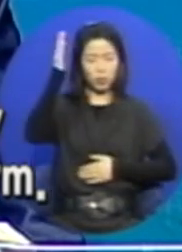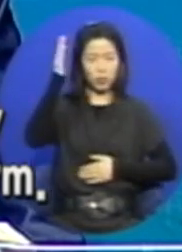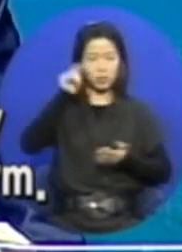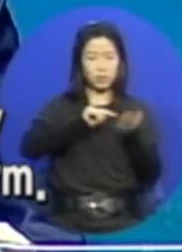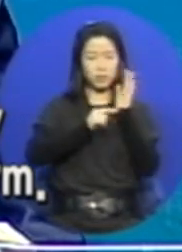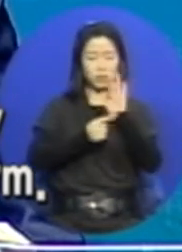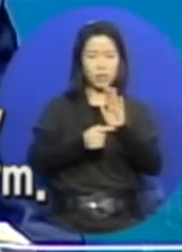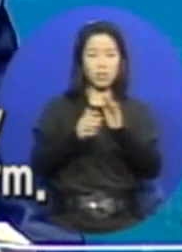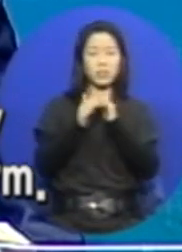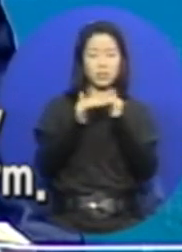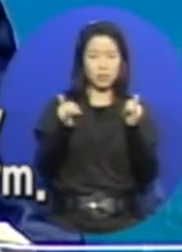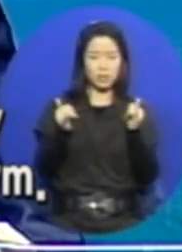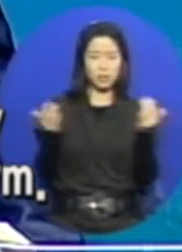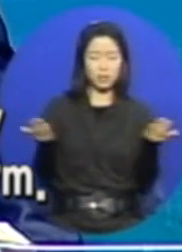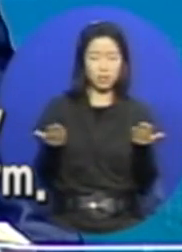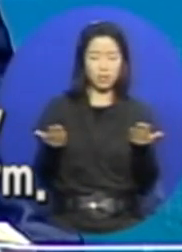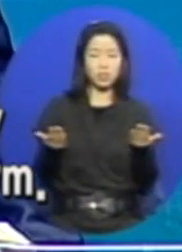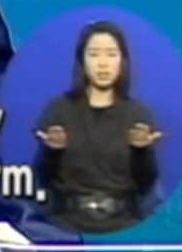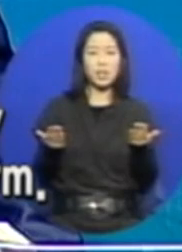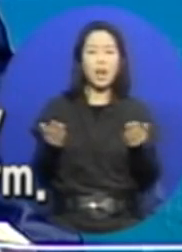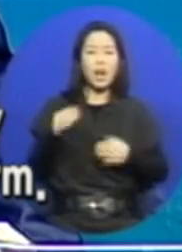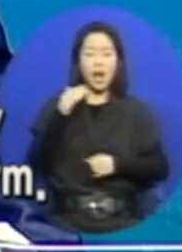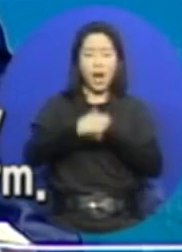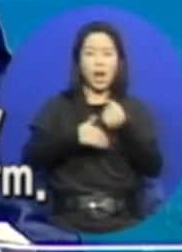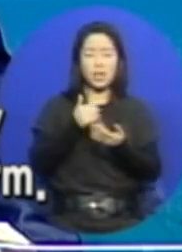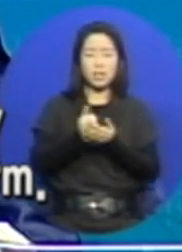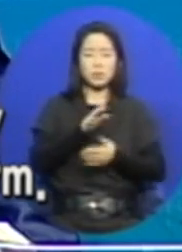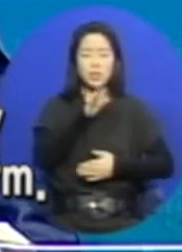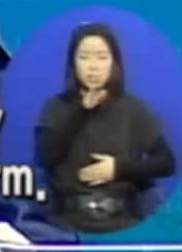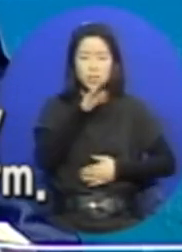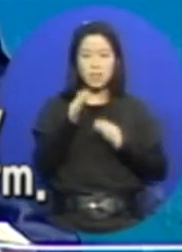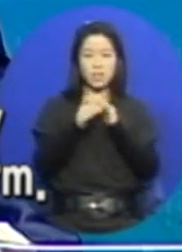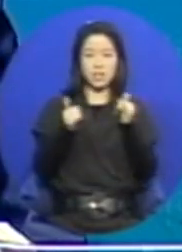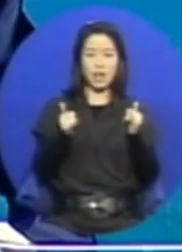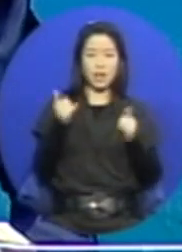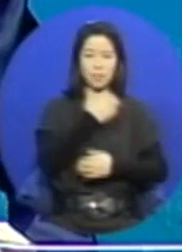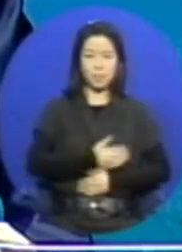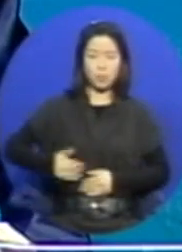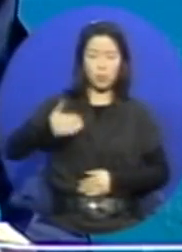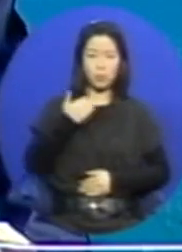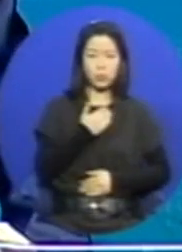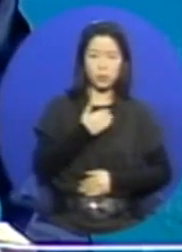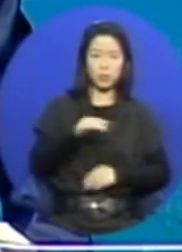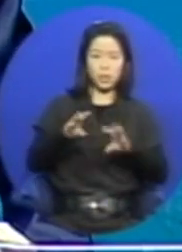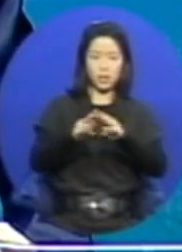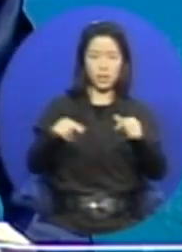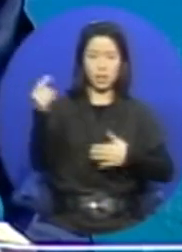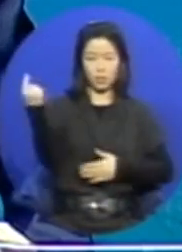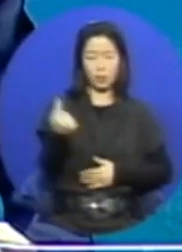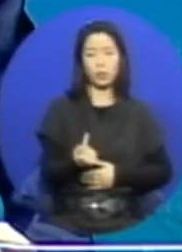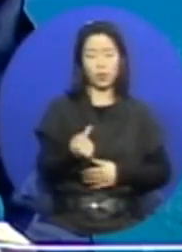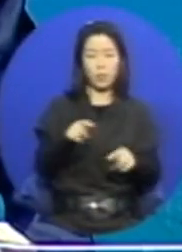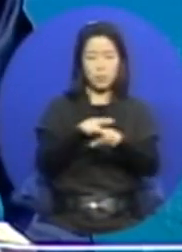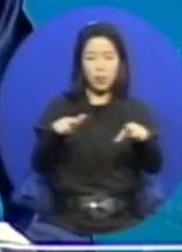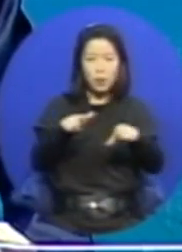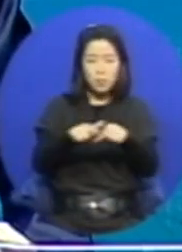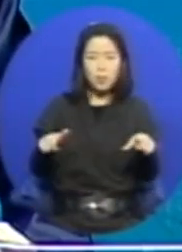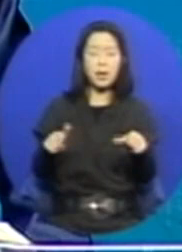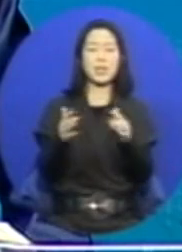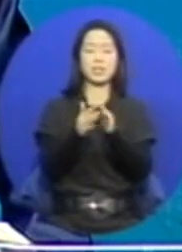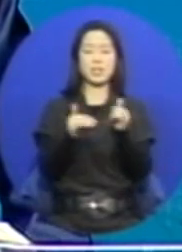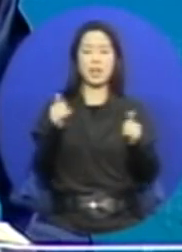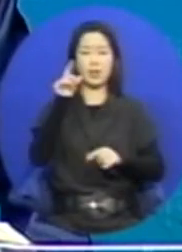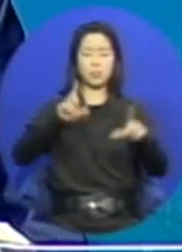자신이 사람의 몸을 입고 이 땅에 오시는 것이었어요. 아주 평범한 한 사람의 모습 속에 하나님이 오시는